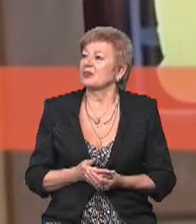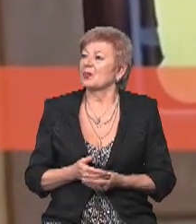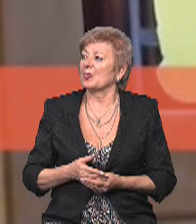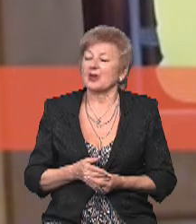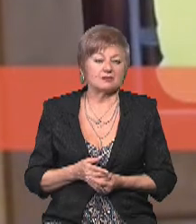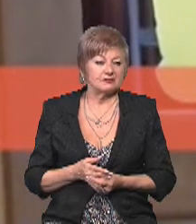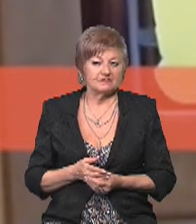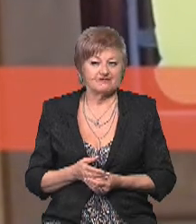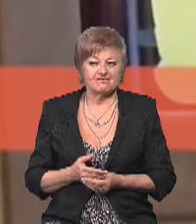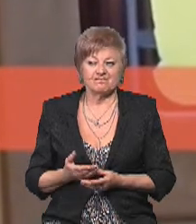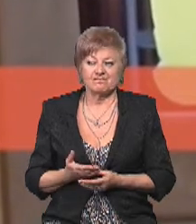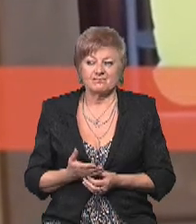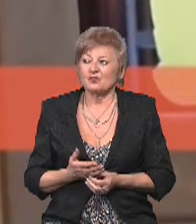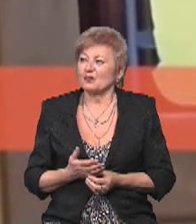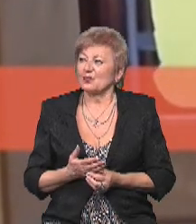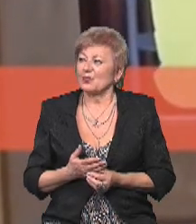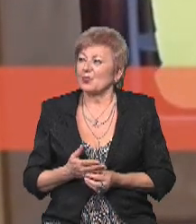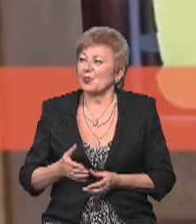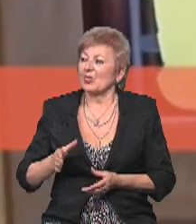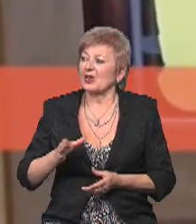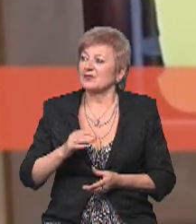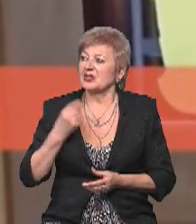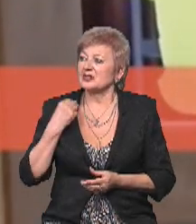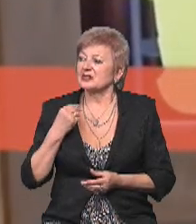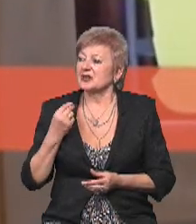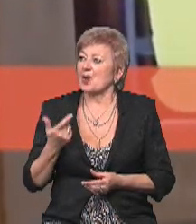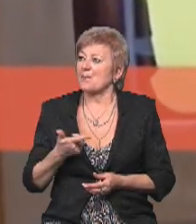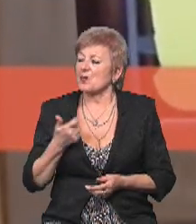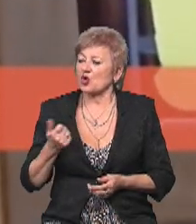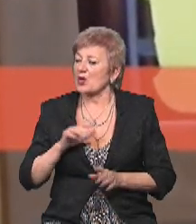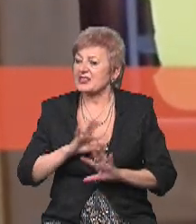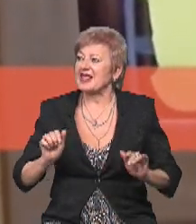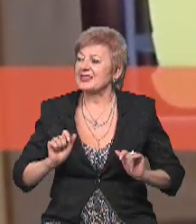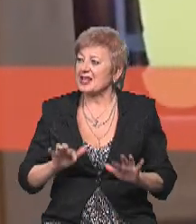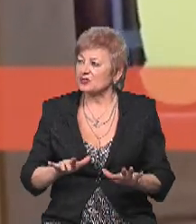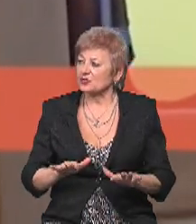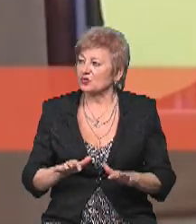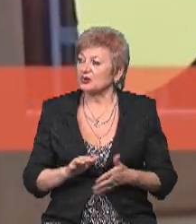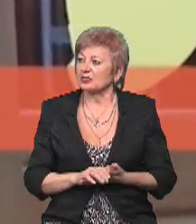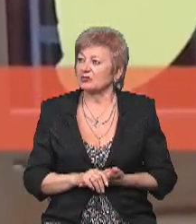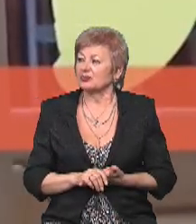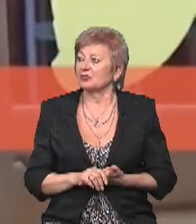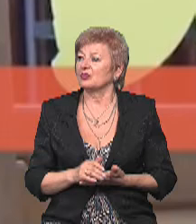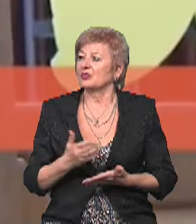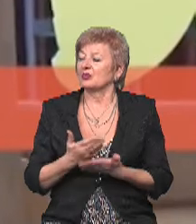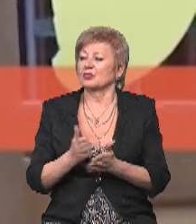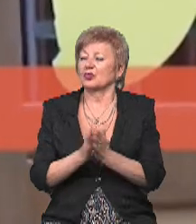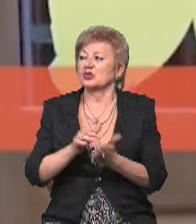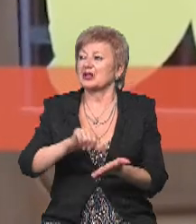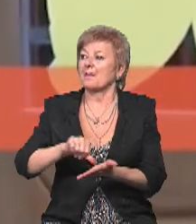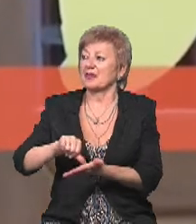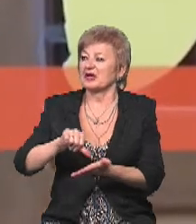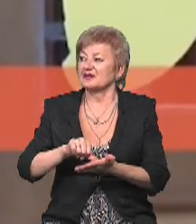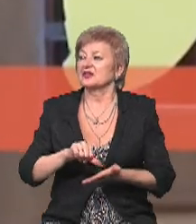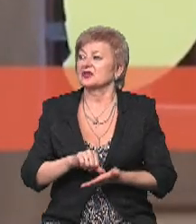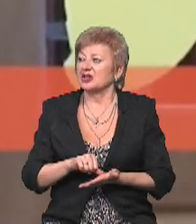НКРЕ, Кабінету міністрів, чи сильні штрафи на «Запоріжгаз» жодним чином не діють. Це одна ситуація. Тому, шановні представники, керівники наших